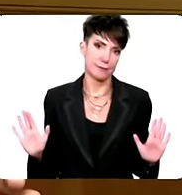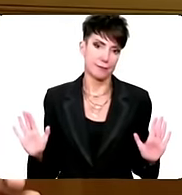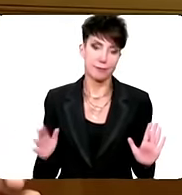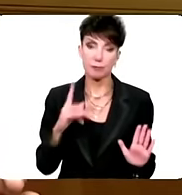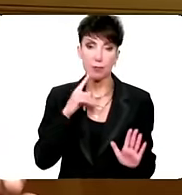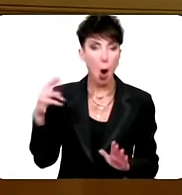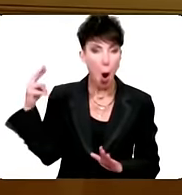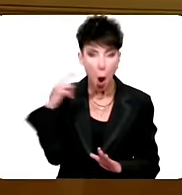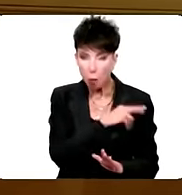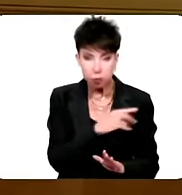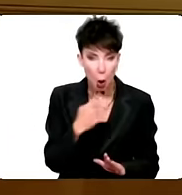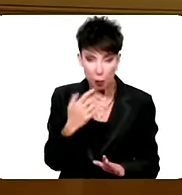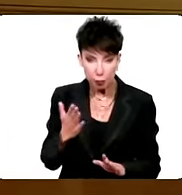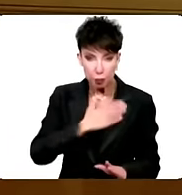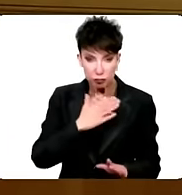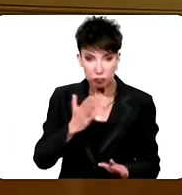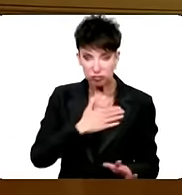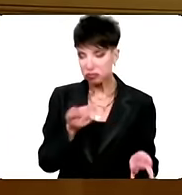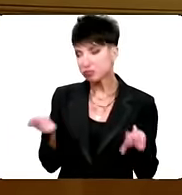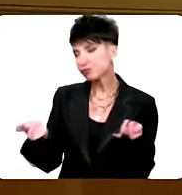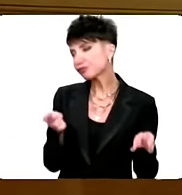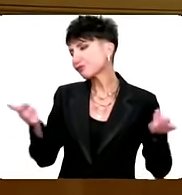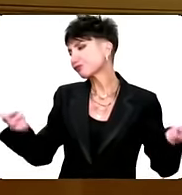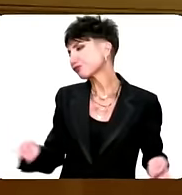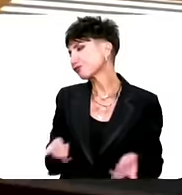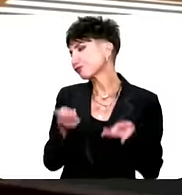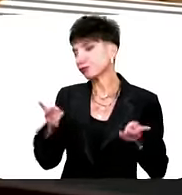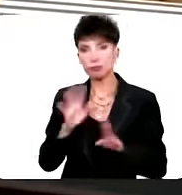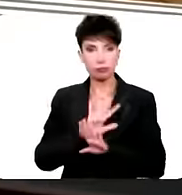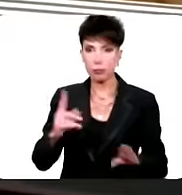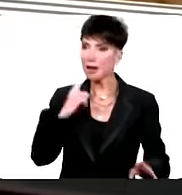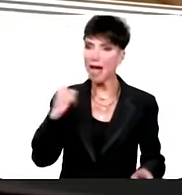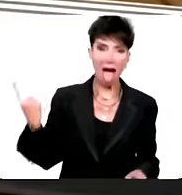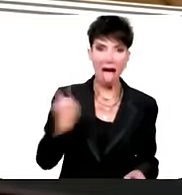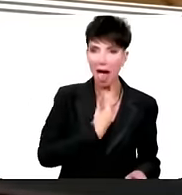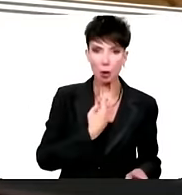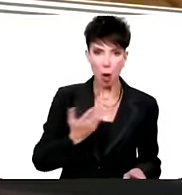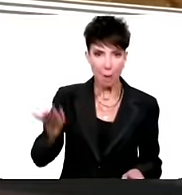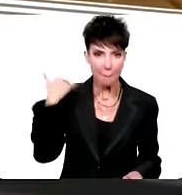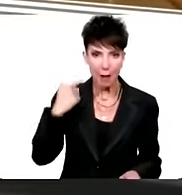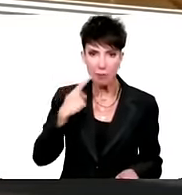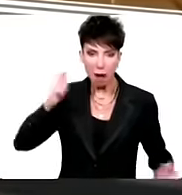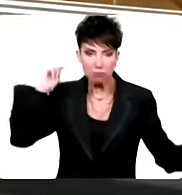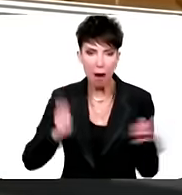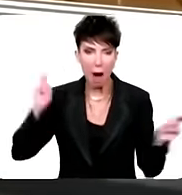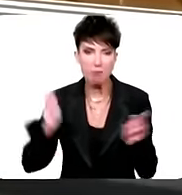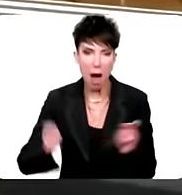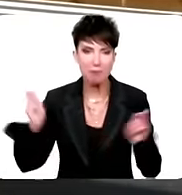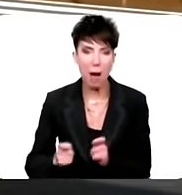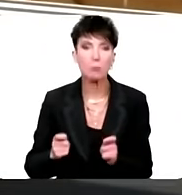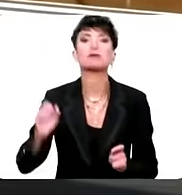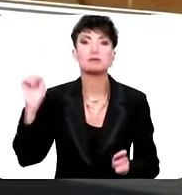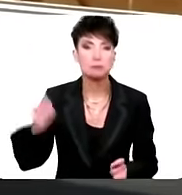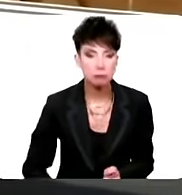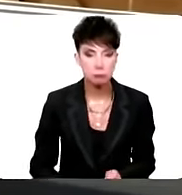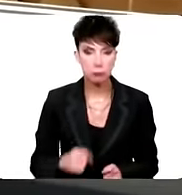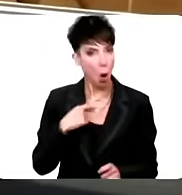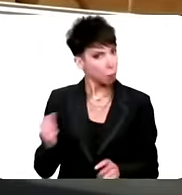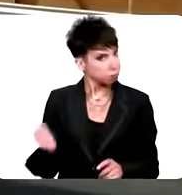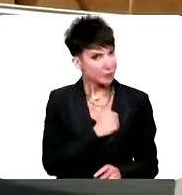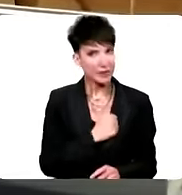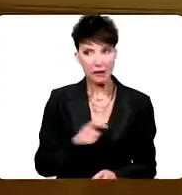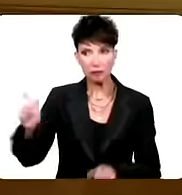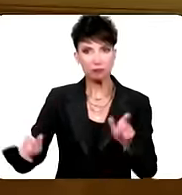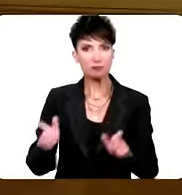διαχείριση. Έχω, νομίζω, πάρει μια άλλη εντολή και μερικές φορές αισθάνομαι, ξέρετε, ότι και οι πολίτες είναι πολύ αυστηροί μαζί μου. Και